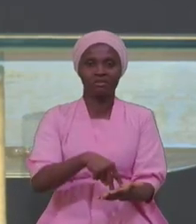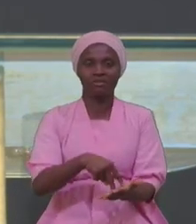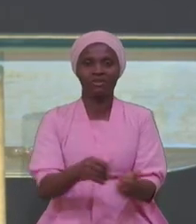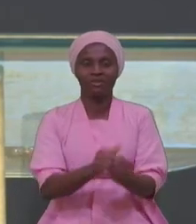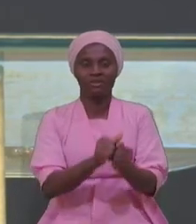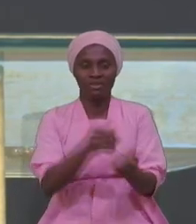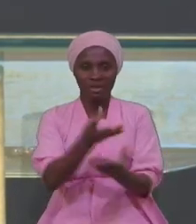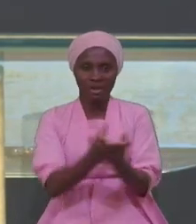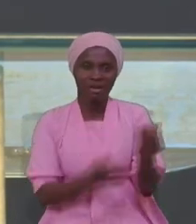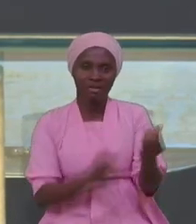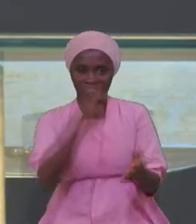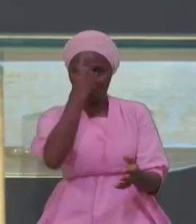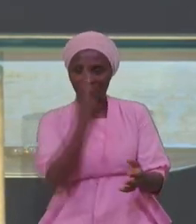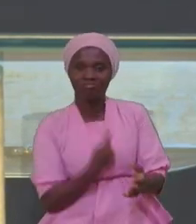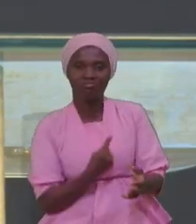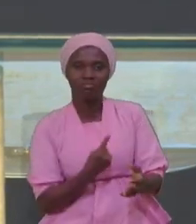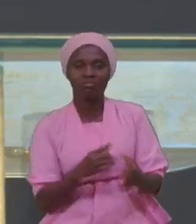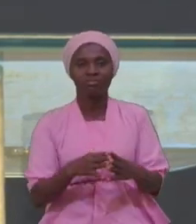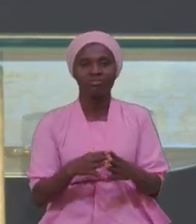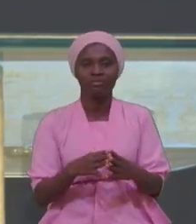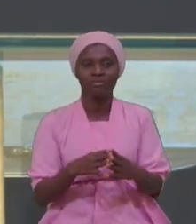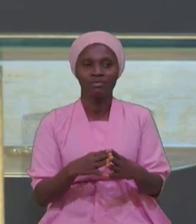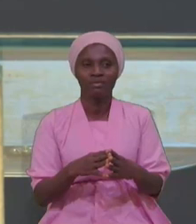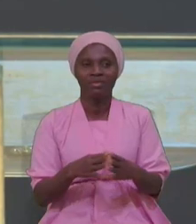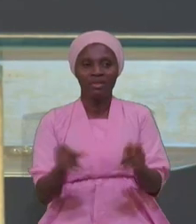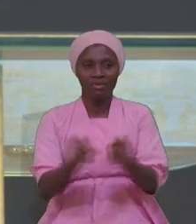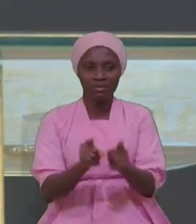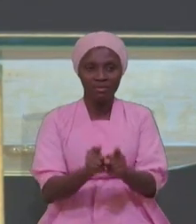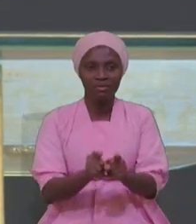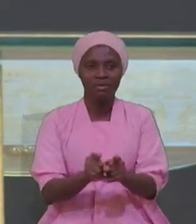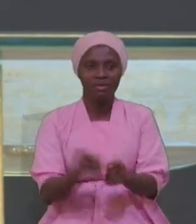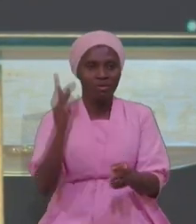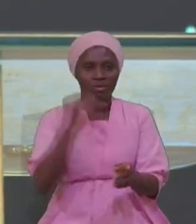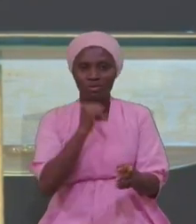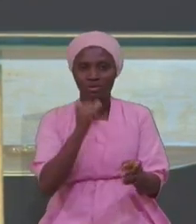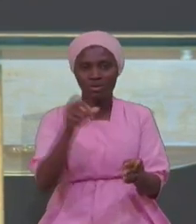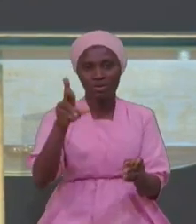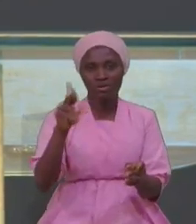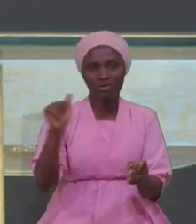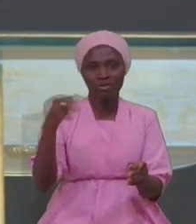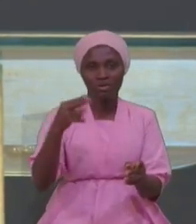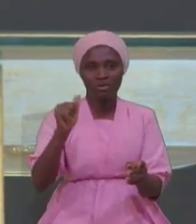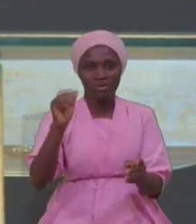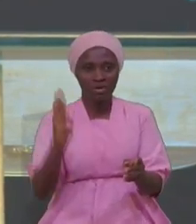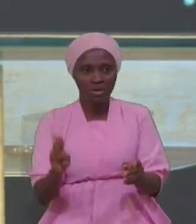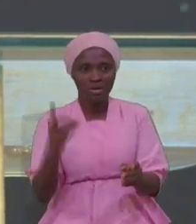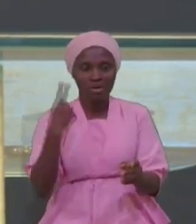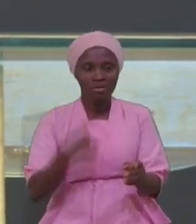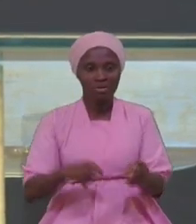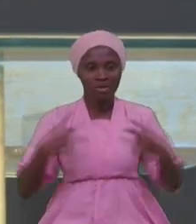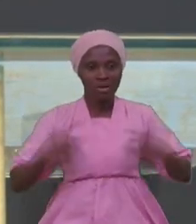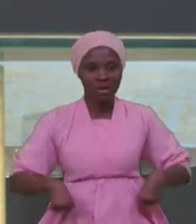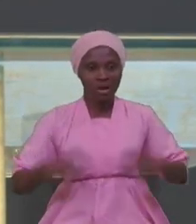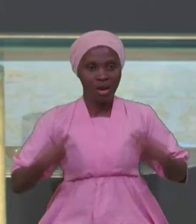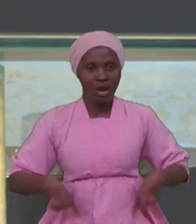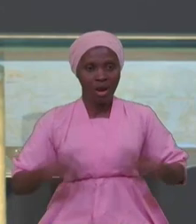Rahab, la prostituée, ne fut-elle pas également justifiée par les œuvres lorsqu'elle reçut